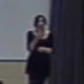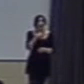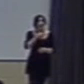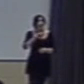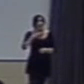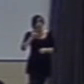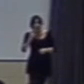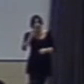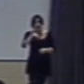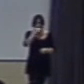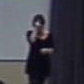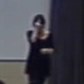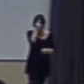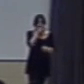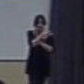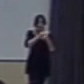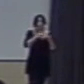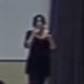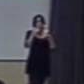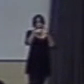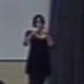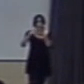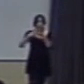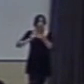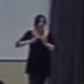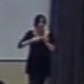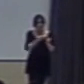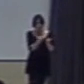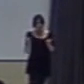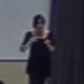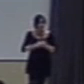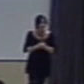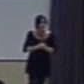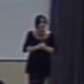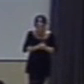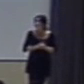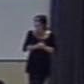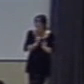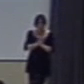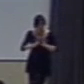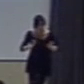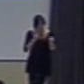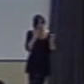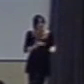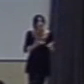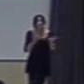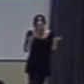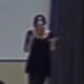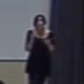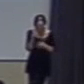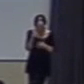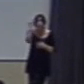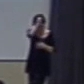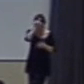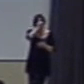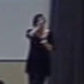per Ruanda, Gàmbia, Kosovo, Mèxic, entre d'altres. És això. Gràcies, Edu. Per tal de recollir les opinions,